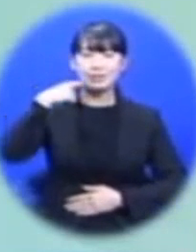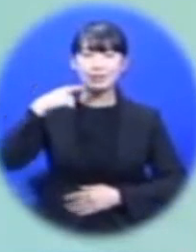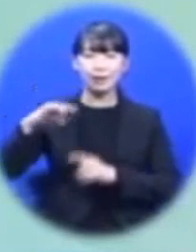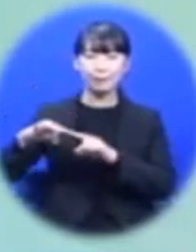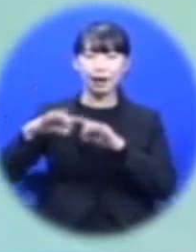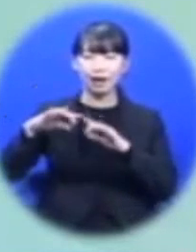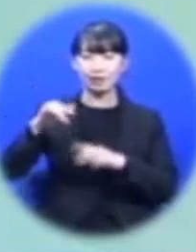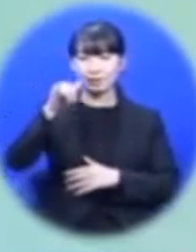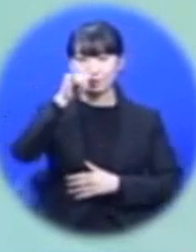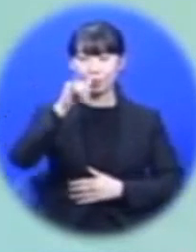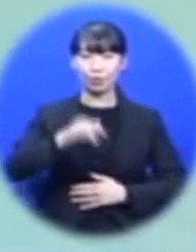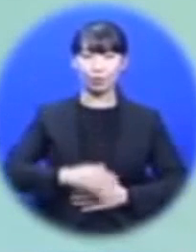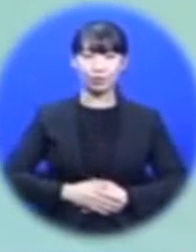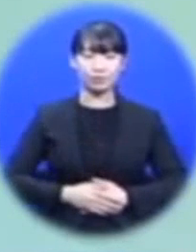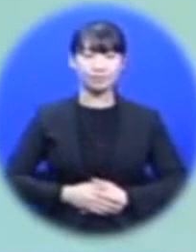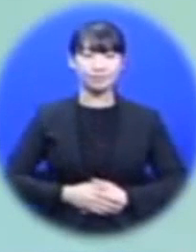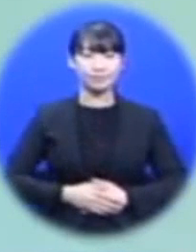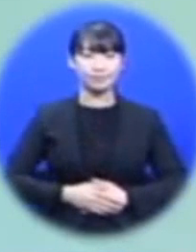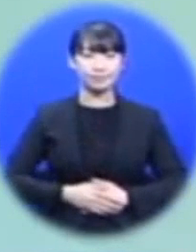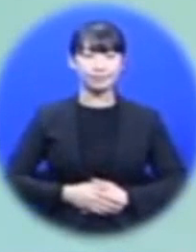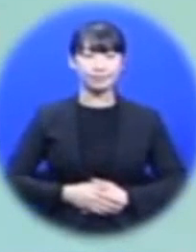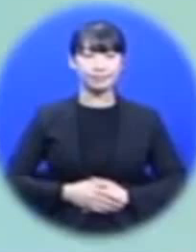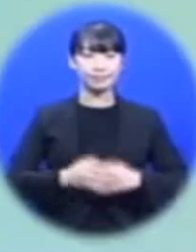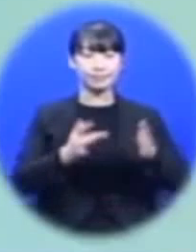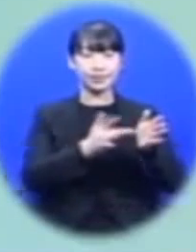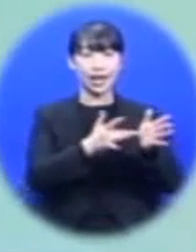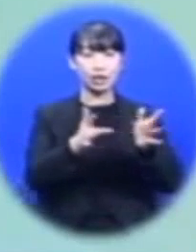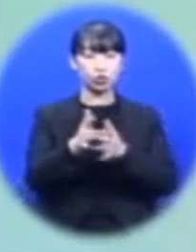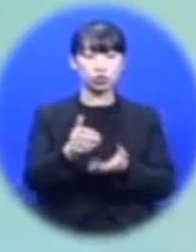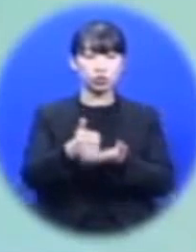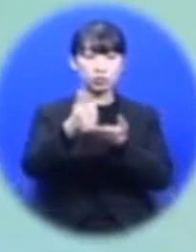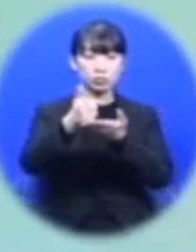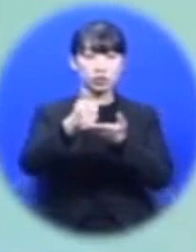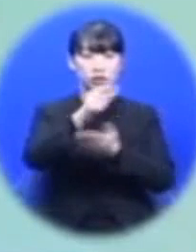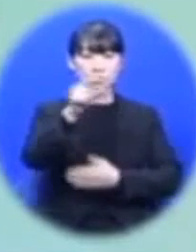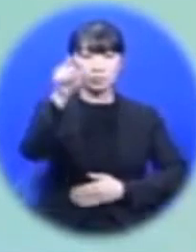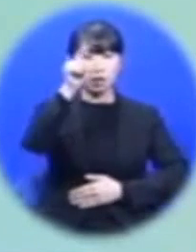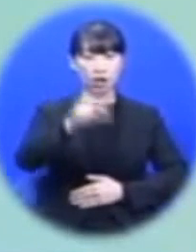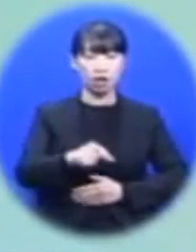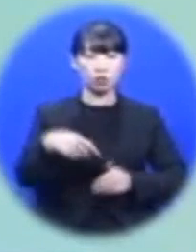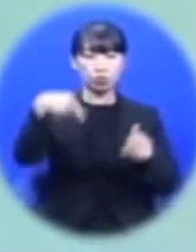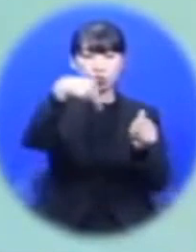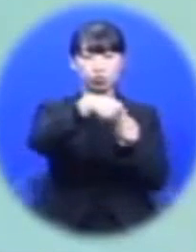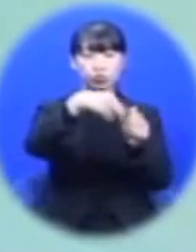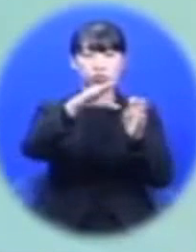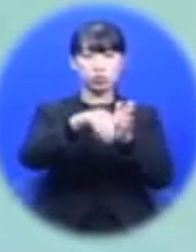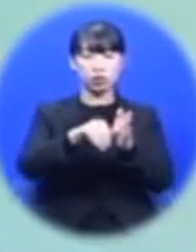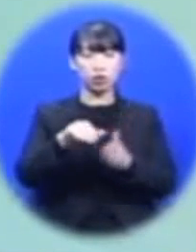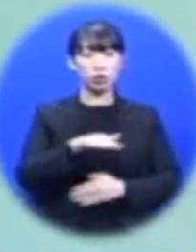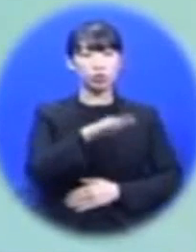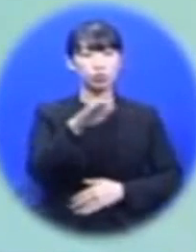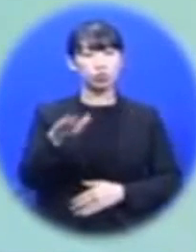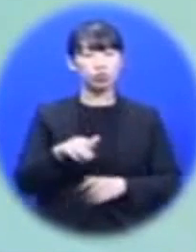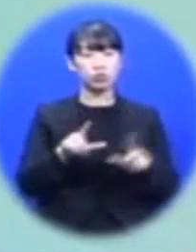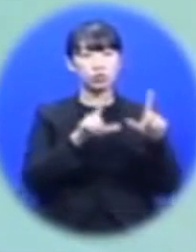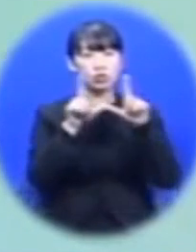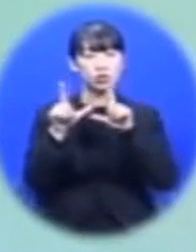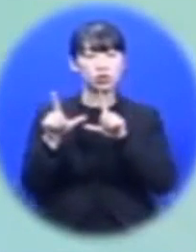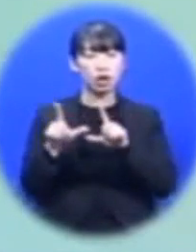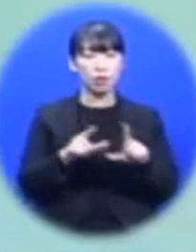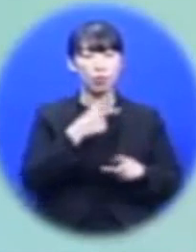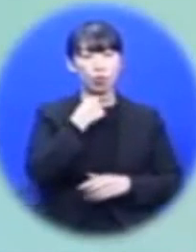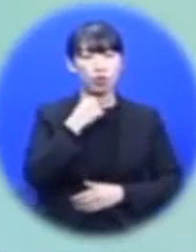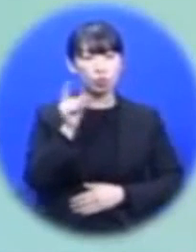있습니다 예수님이 십자가에서 우리를 위해 죽으실 때 우리가 어떻게 살기를 원하고 그렇게 하셨겠습니까